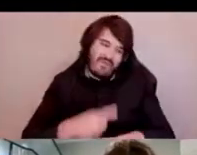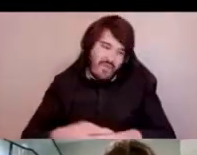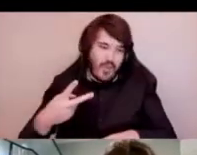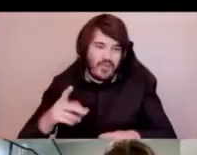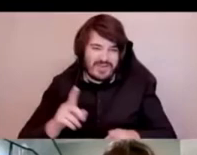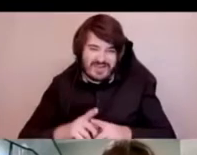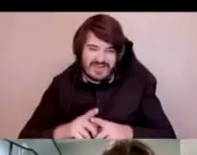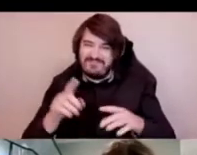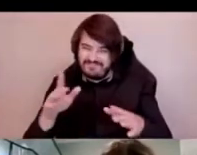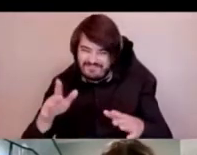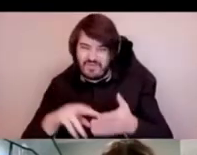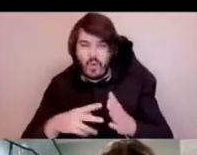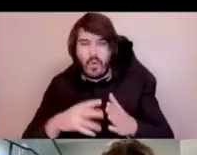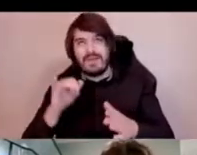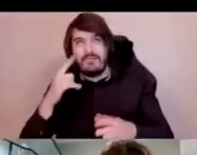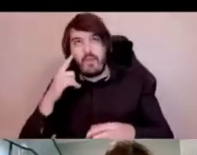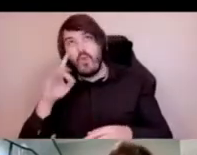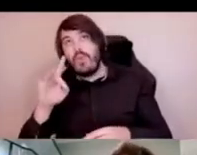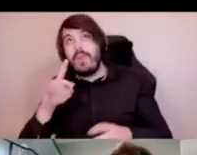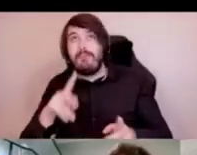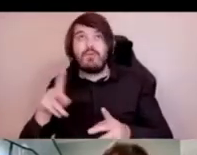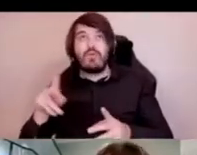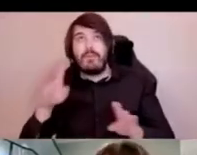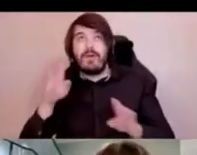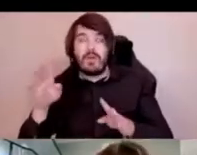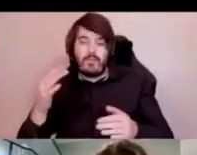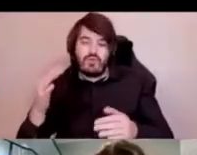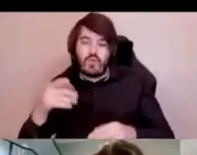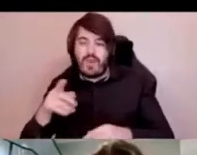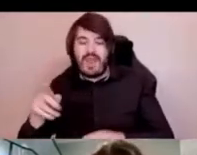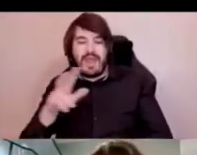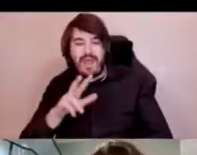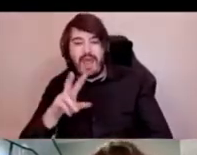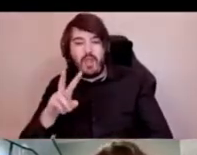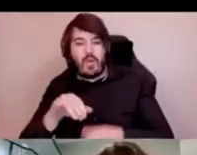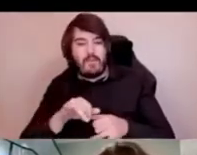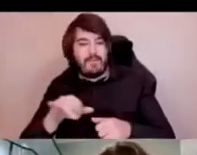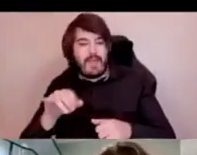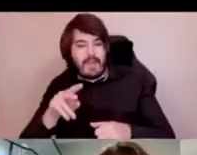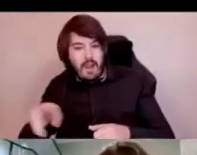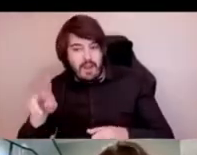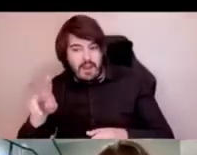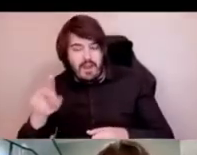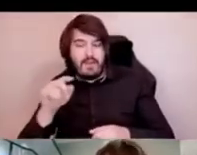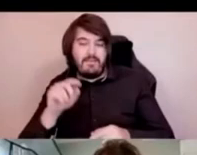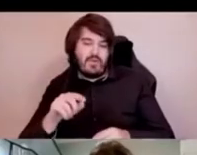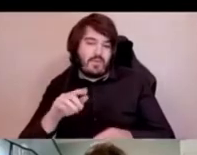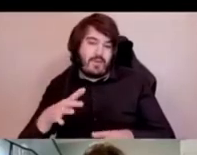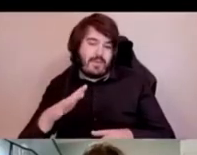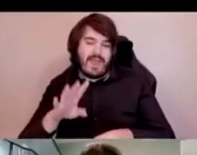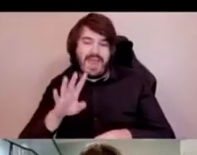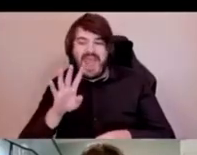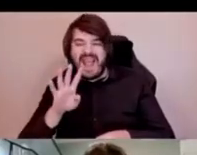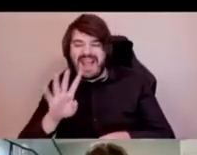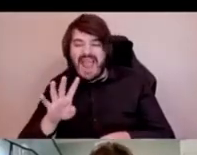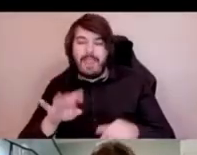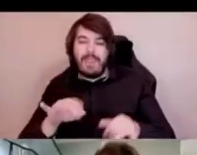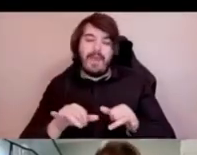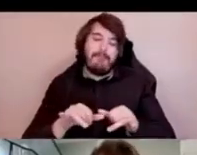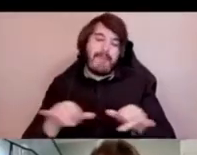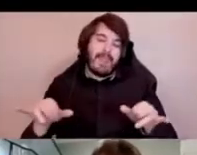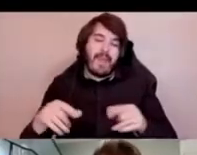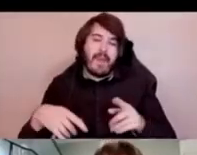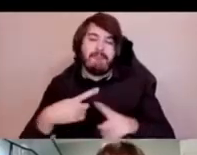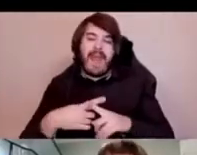peut imaginer pour 8 personnes, il y aurait besoin de 32 mètres carrés, puis ça serait 4 mètres par 8 mètres, donc c'est